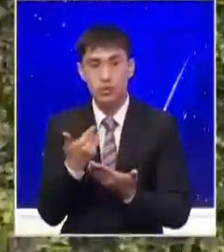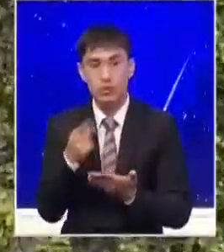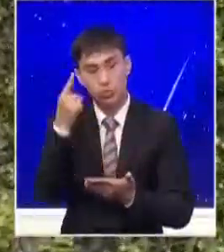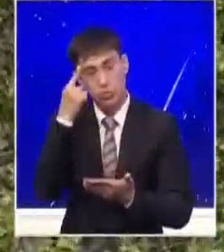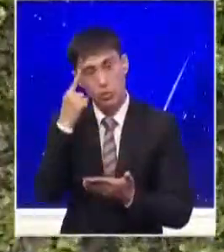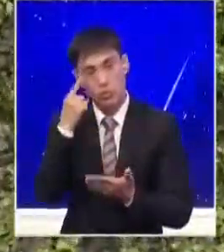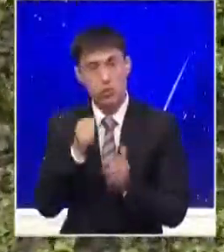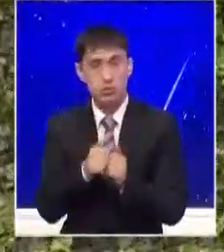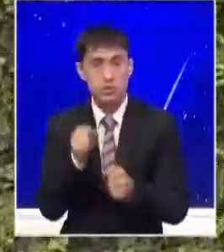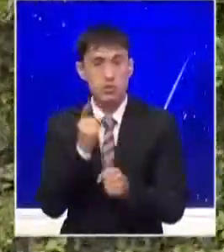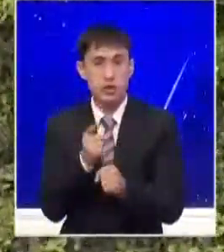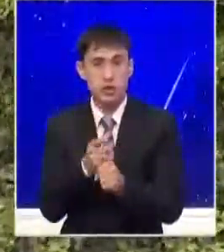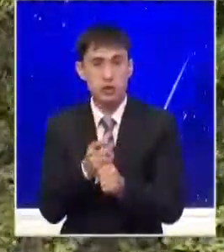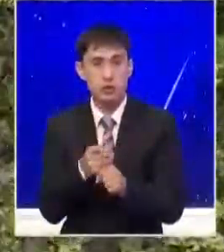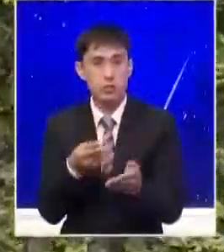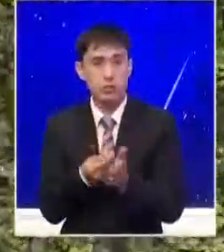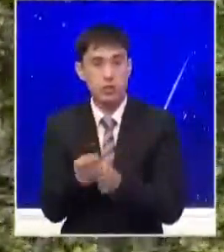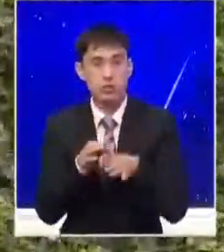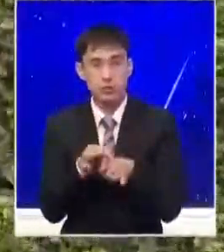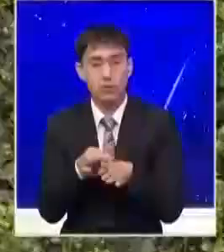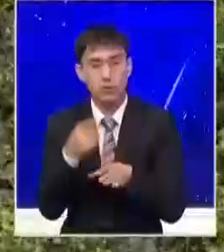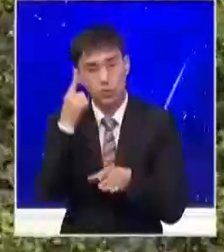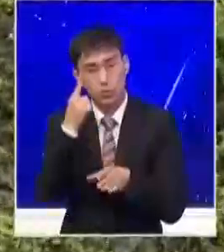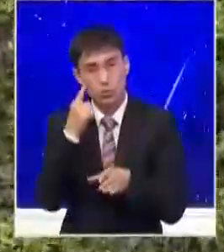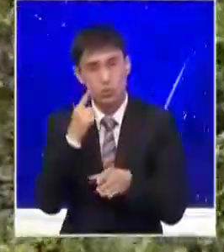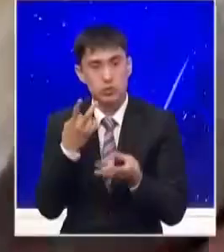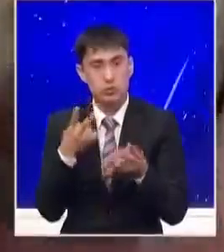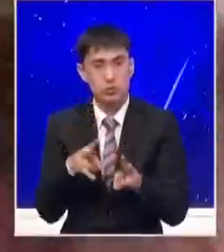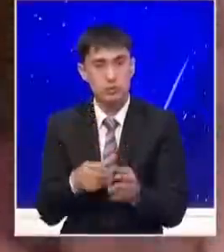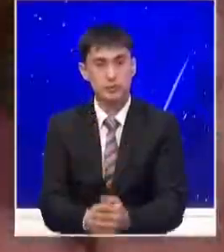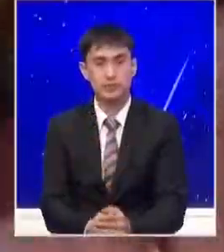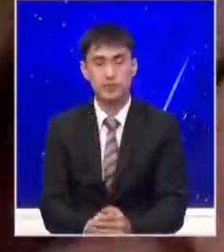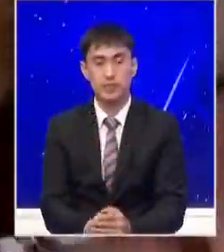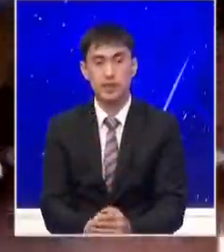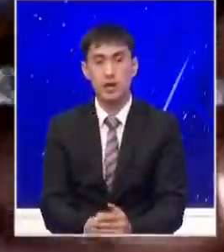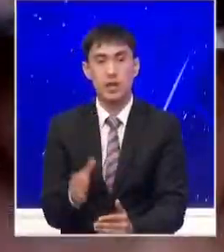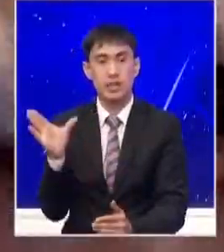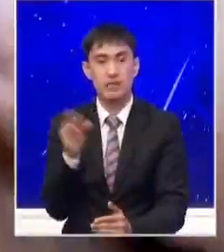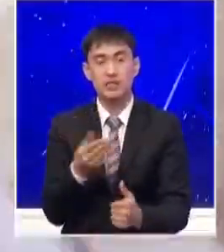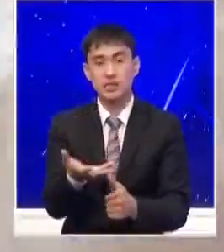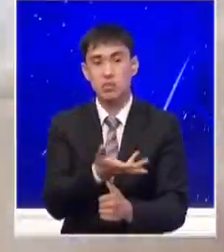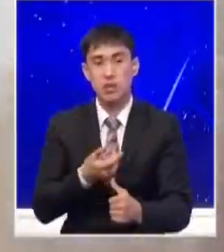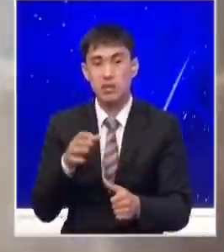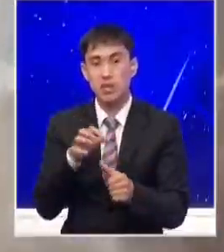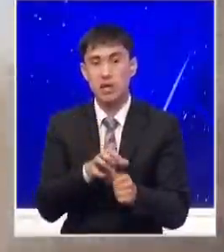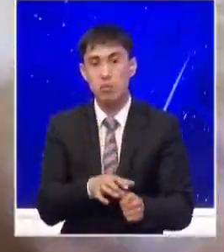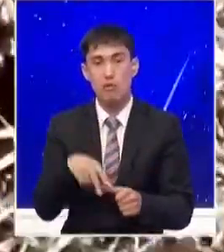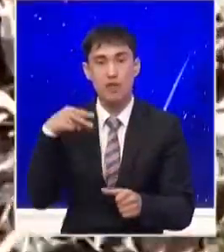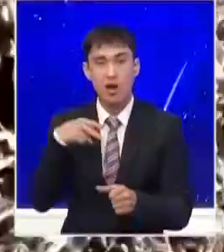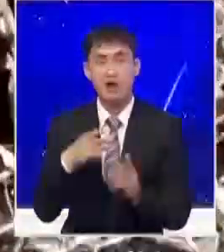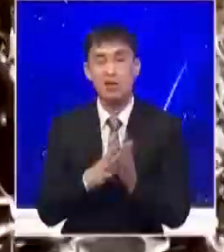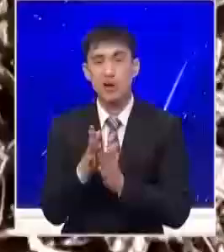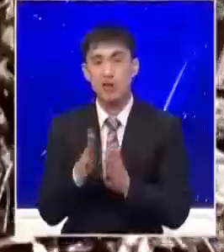запрещать или платно как-то это проводить для народа. Однако на всех собирателей грибов, ягод и